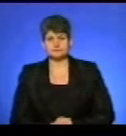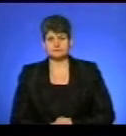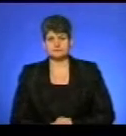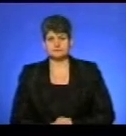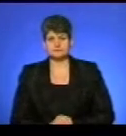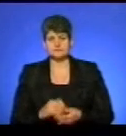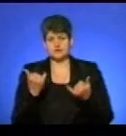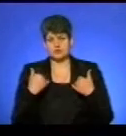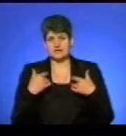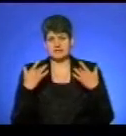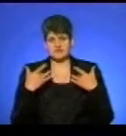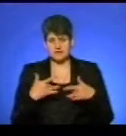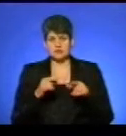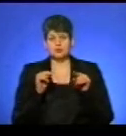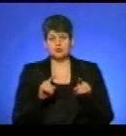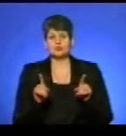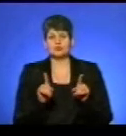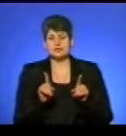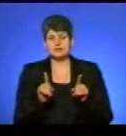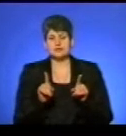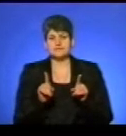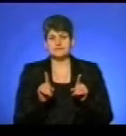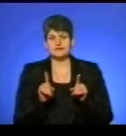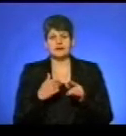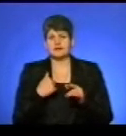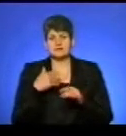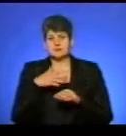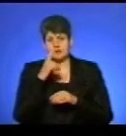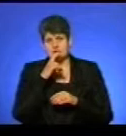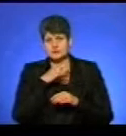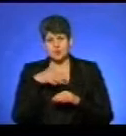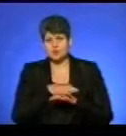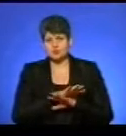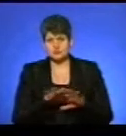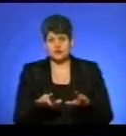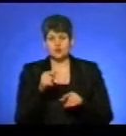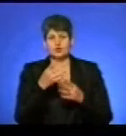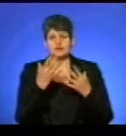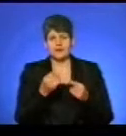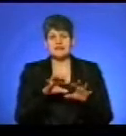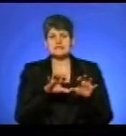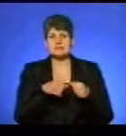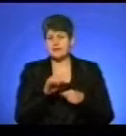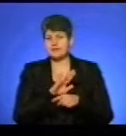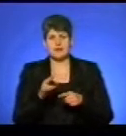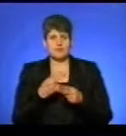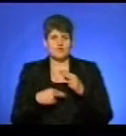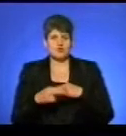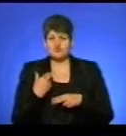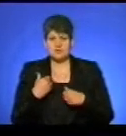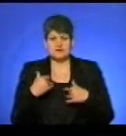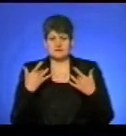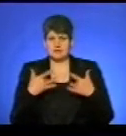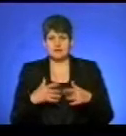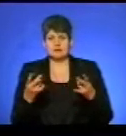Сьогодні я звільнилася, тому що на уступки нам не пішли. Той день нас все-таки забрали і не вернули. І через те я звільнилася. Тому